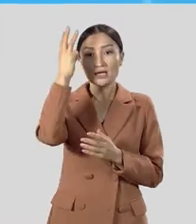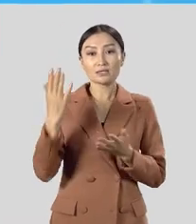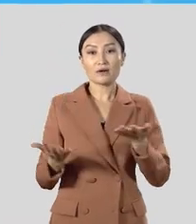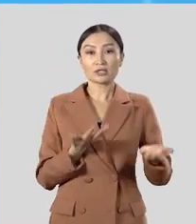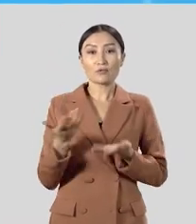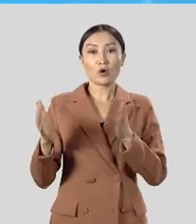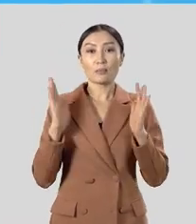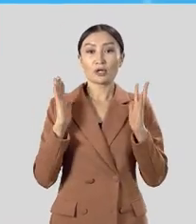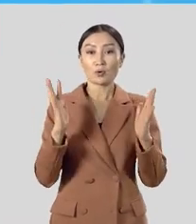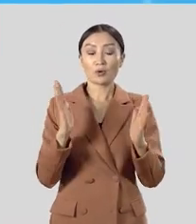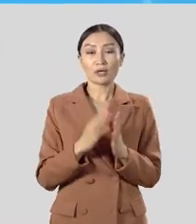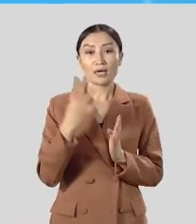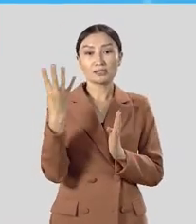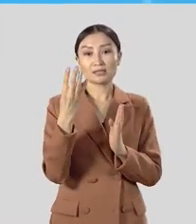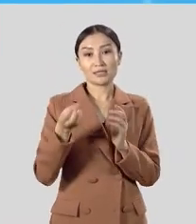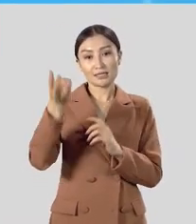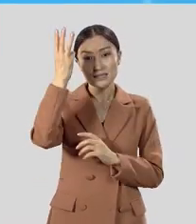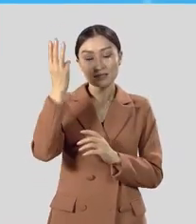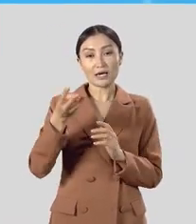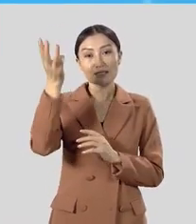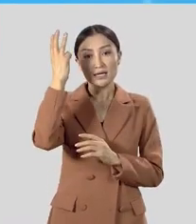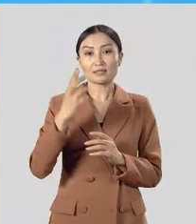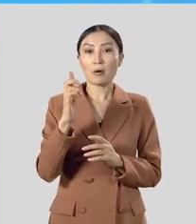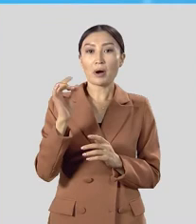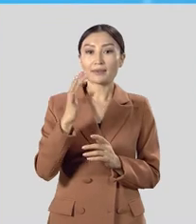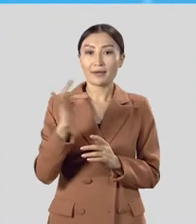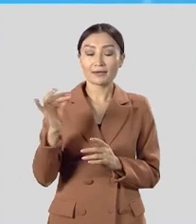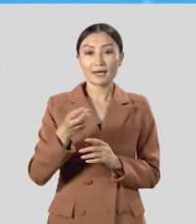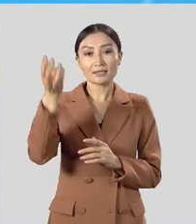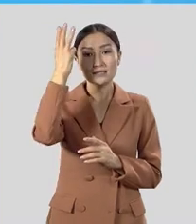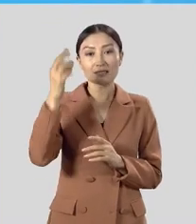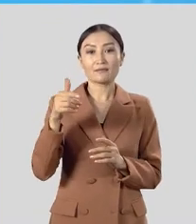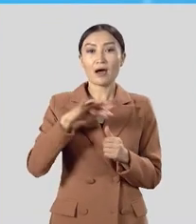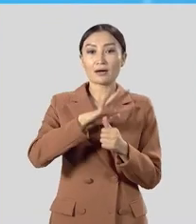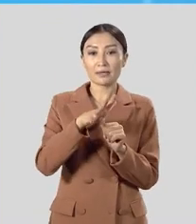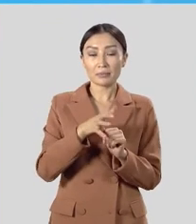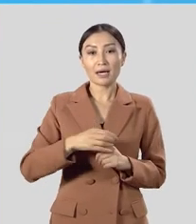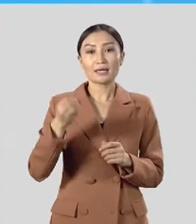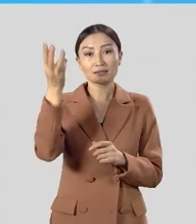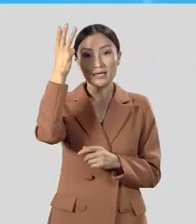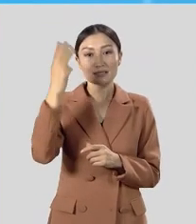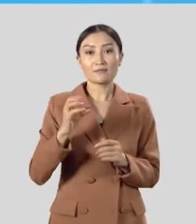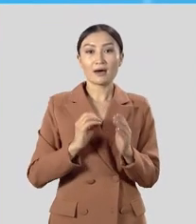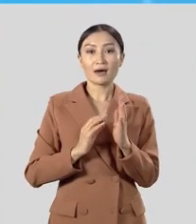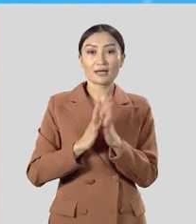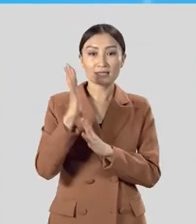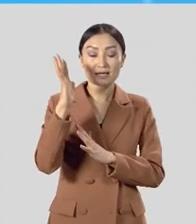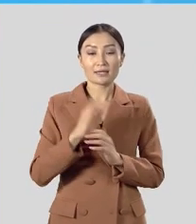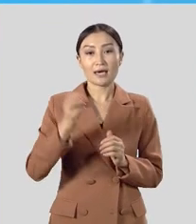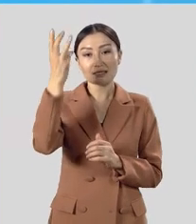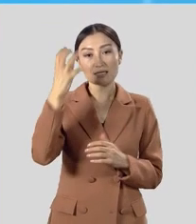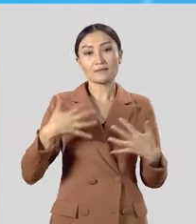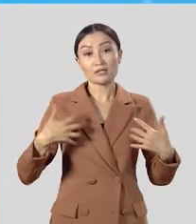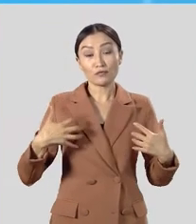природы. Различают четыре царства – царство бактерии, царство грибы, царство растения,